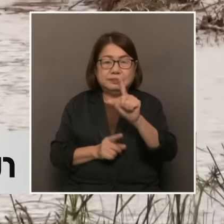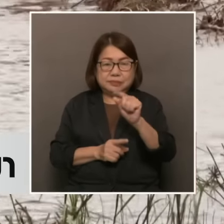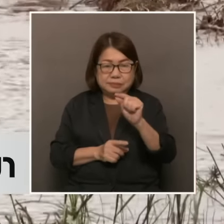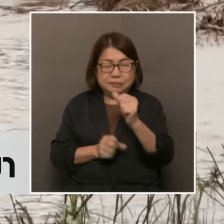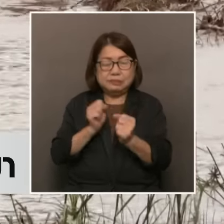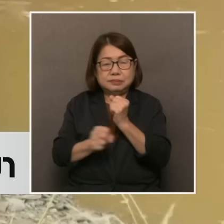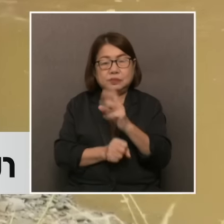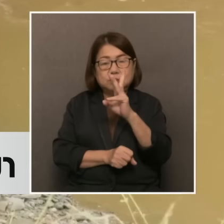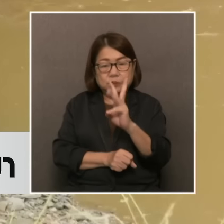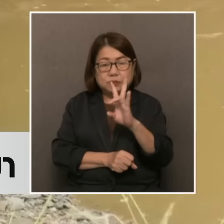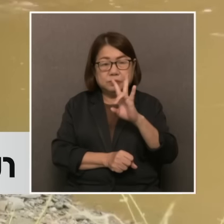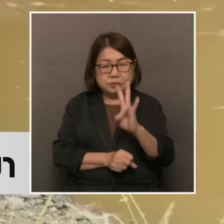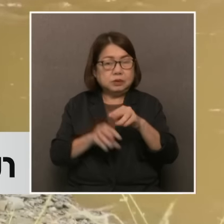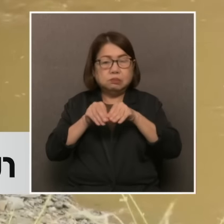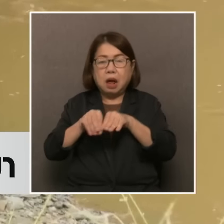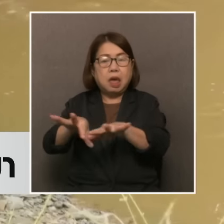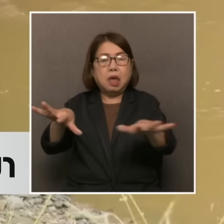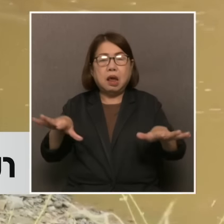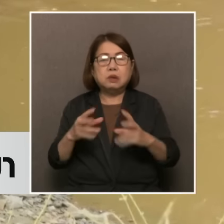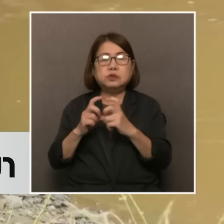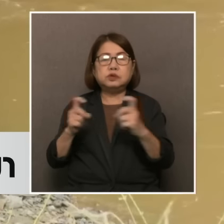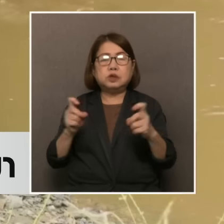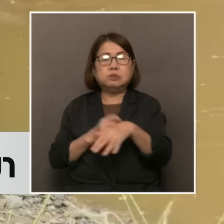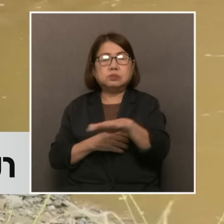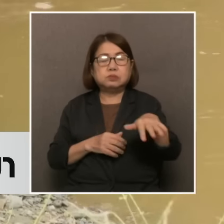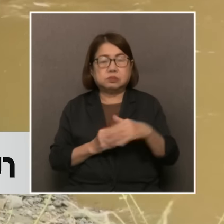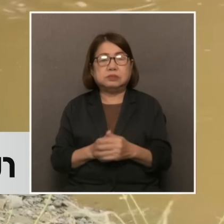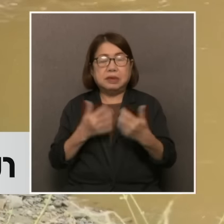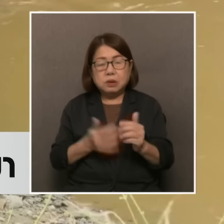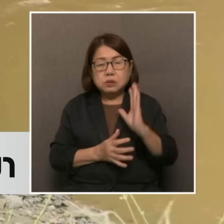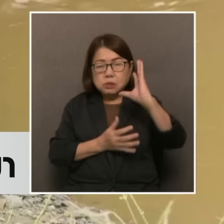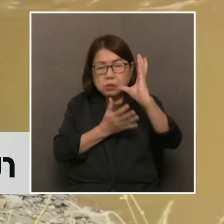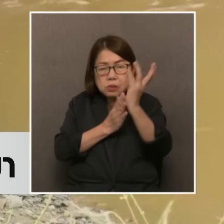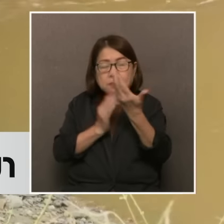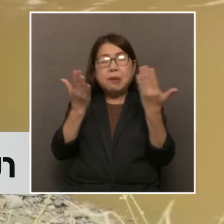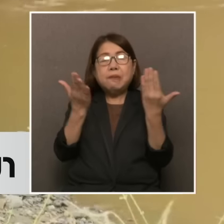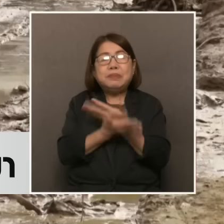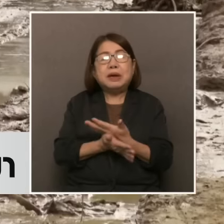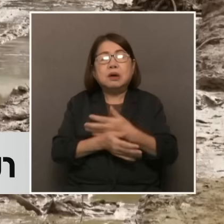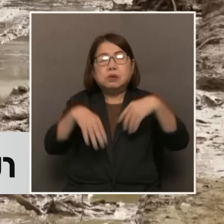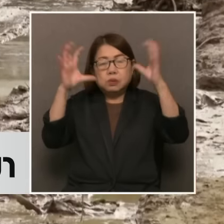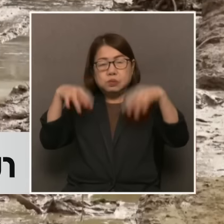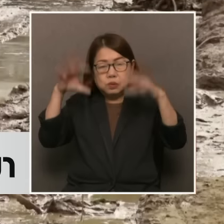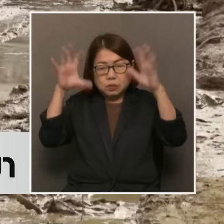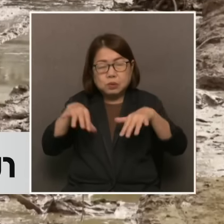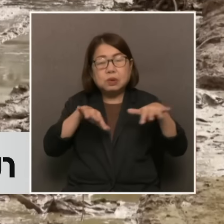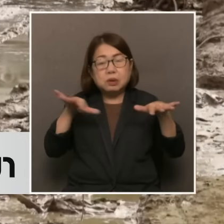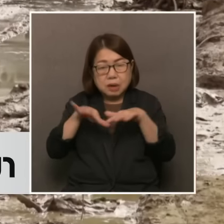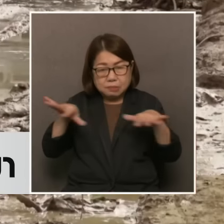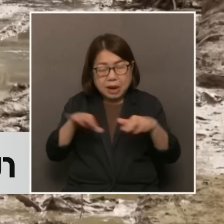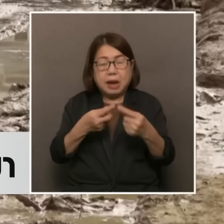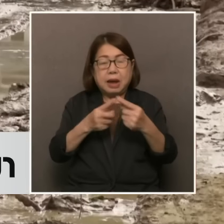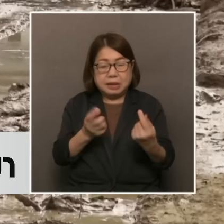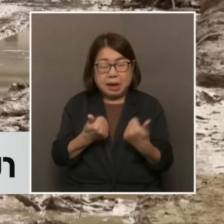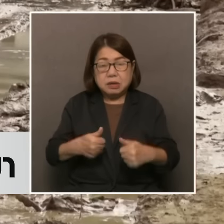ก่ใหเกิดความเสียหายเป็วงกว้างค่ะก่อนจะลดระดับลงเป็นภายุโสนร้อนทำให้เกิดไฟฟาดับทั่วประเทศคาก